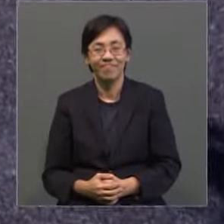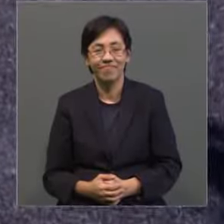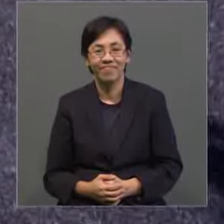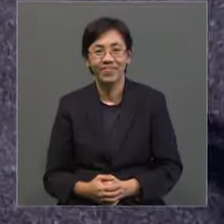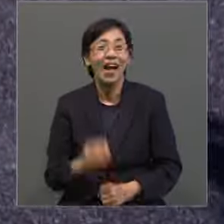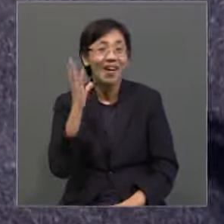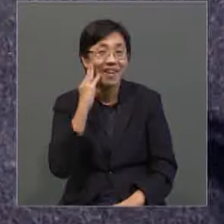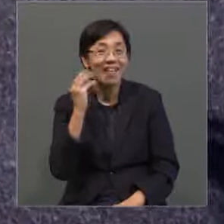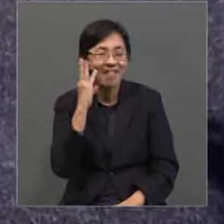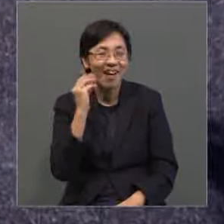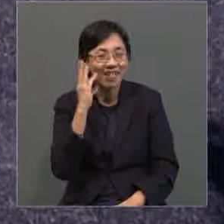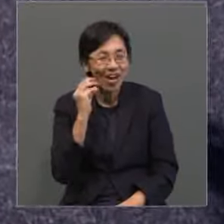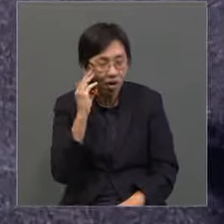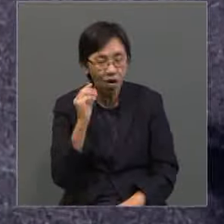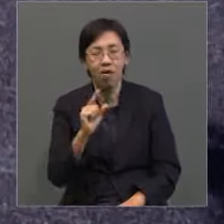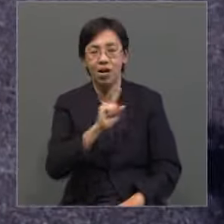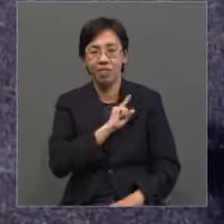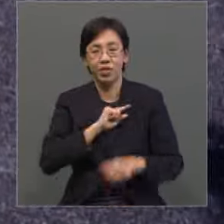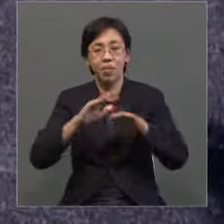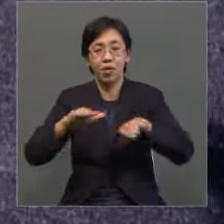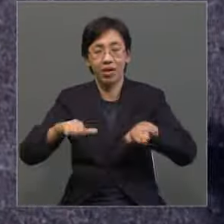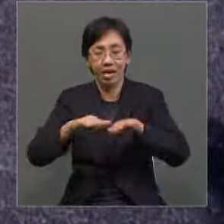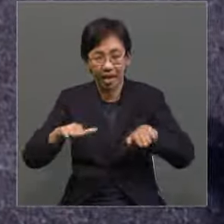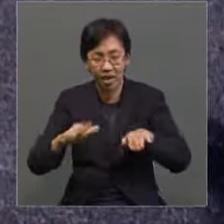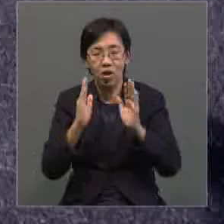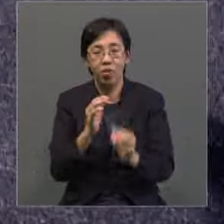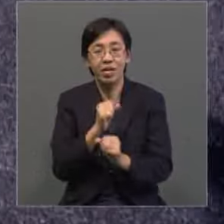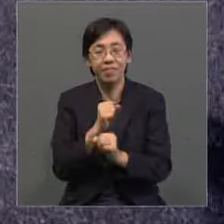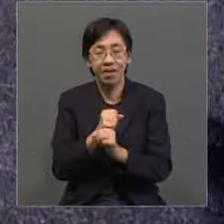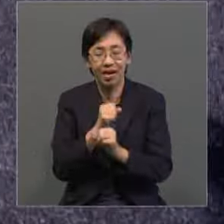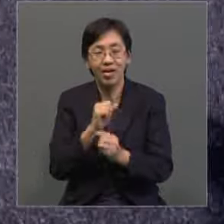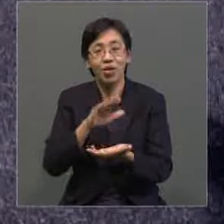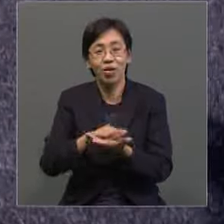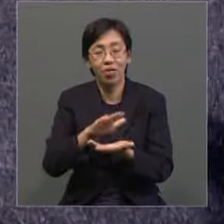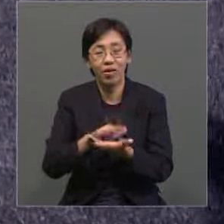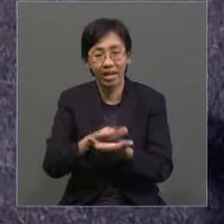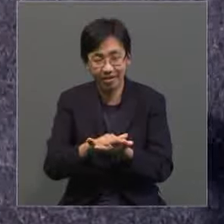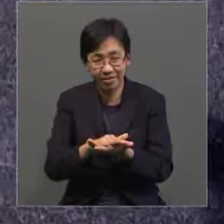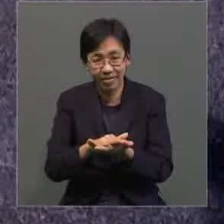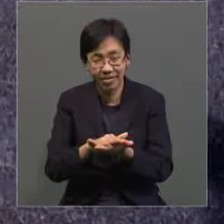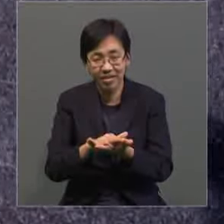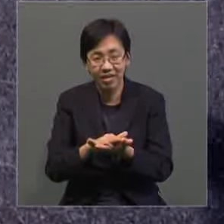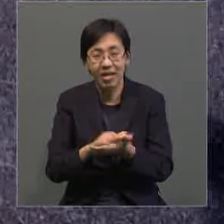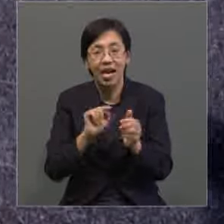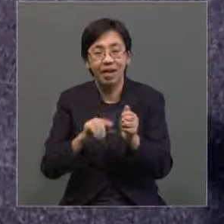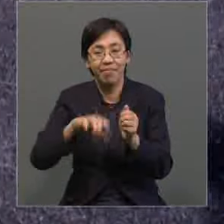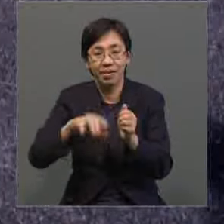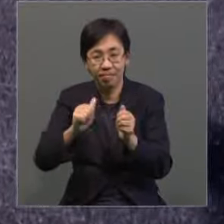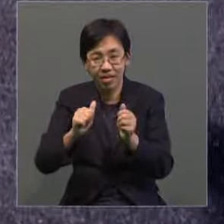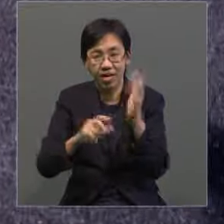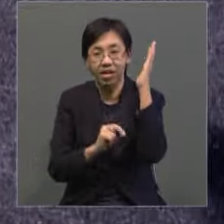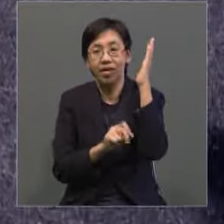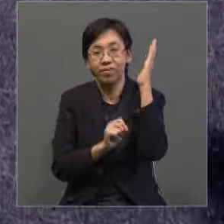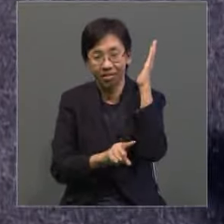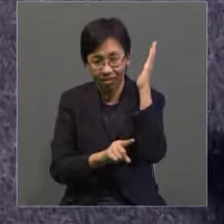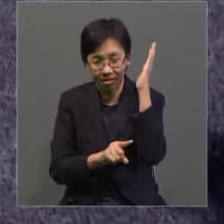ี่คือภาพความน่ารักและความมีวินัยค่ะของน้องๆและเจ้าหน้าที่โรงเรียนอันมูวาฮิดีนตำบลนาเคียนอำเภอเมืองจังหวัดนครศรีธรรม